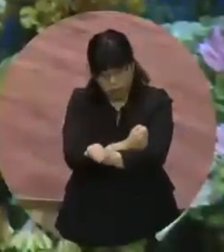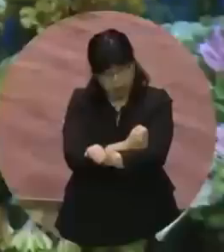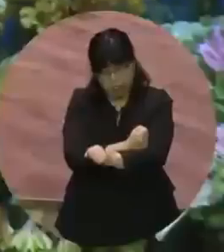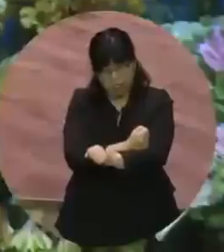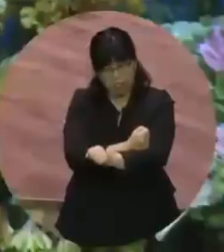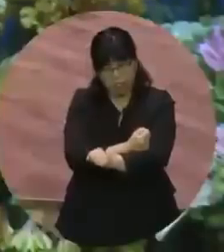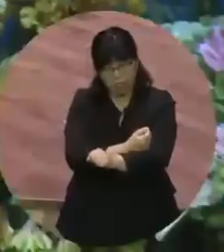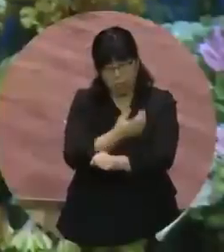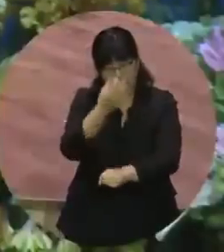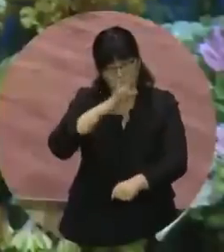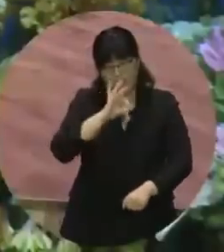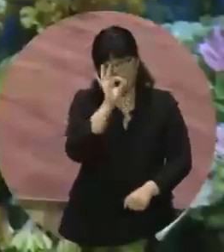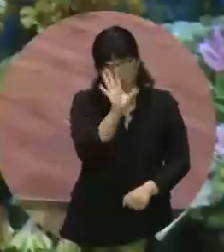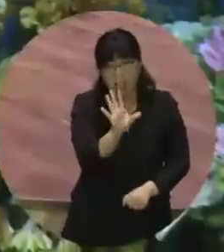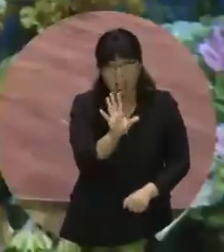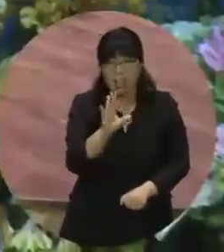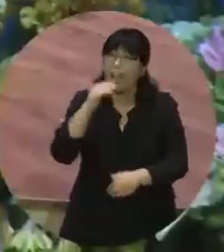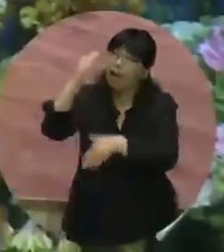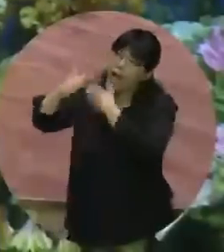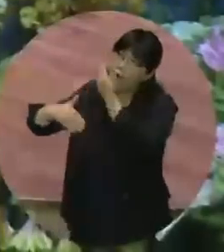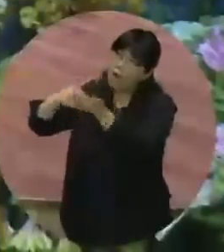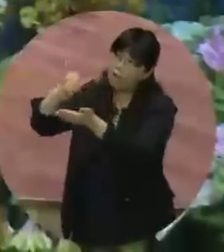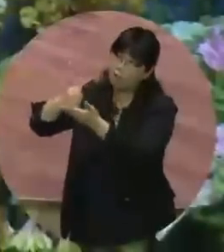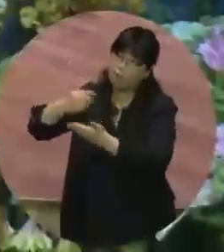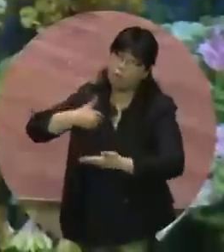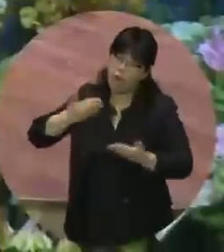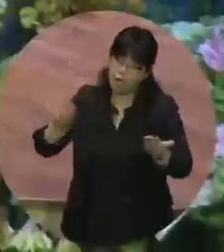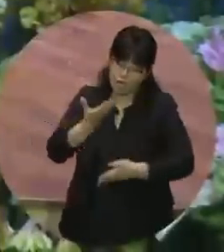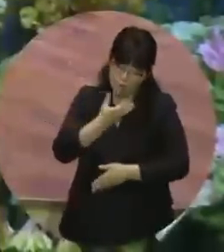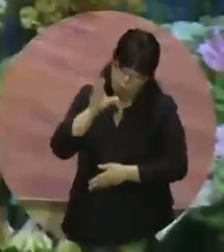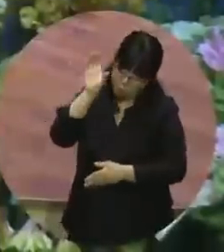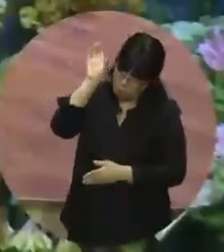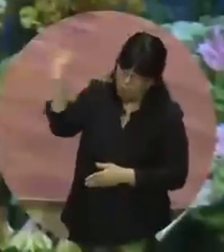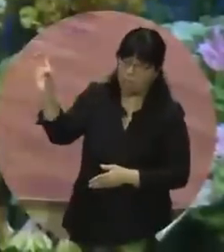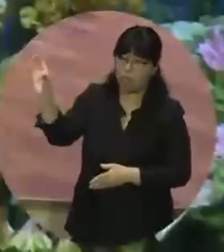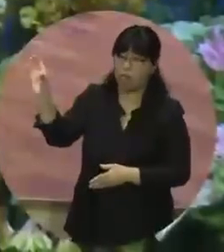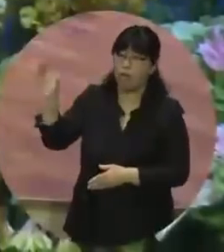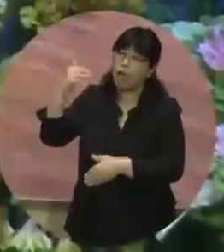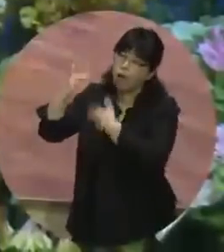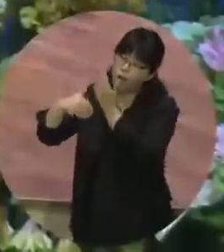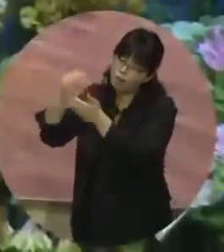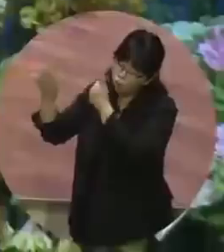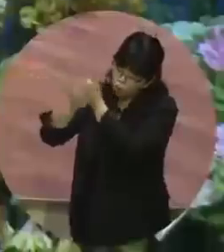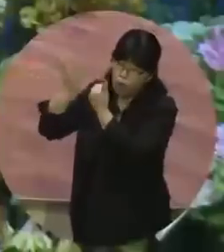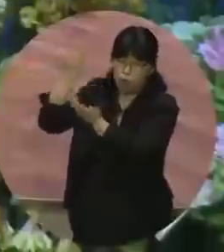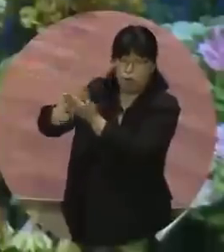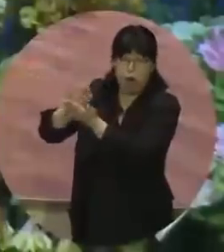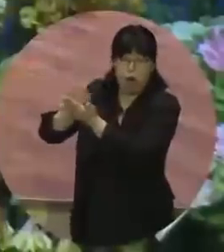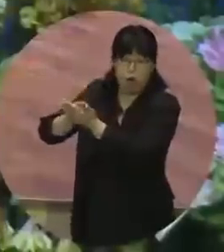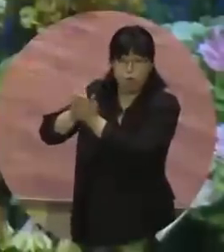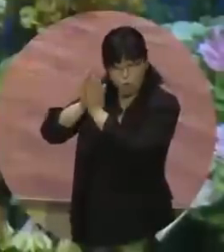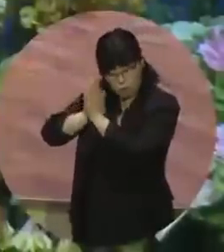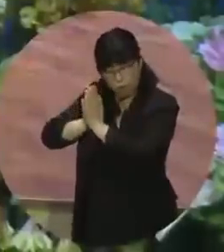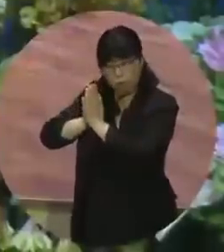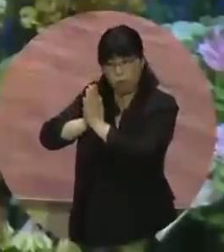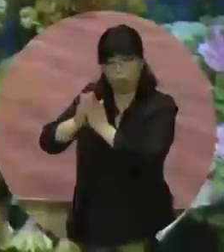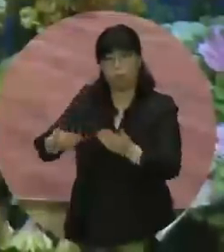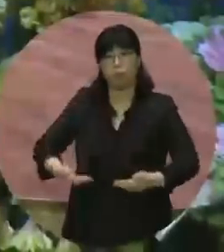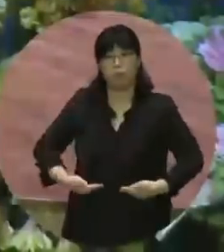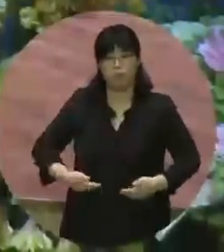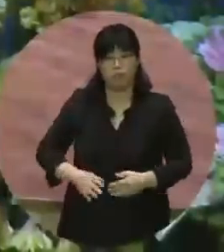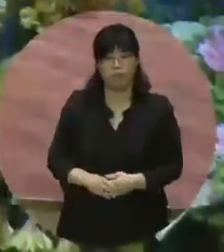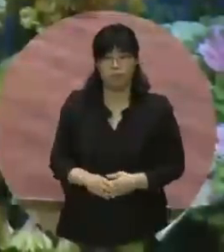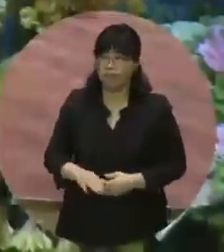도와주십시오. 하나님께 맡깁니다. 그게 하나님 기뻐하시잖아요. 잘난 척하고 지 마음대로 모두 결정하고 지 마음대로 하는 거 하고 하는